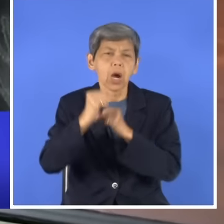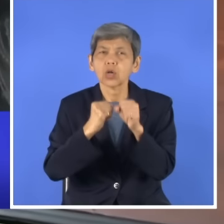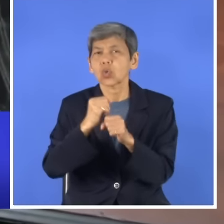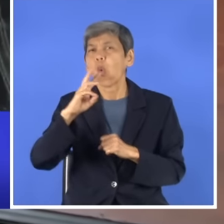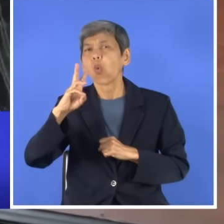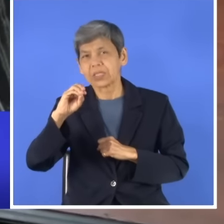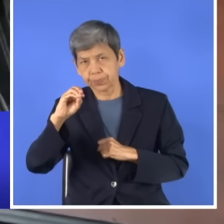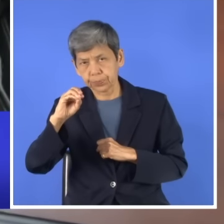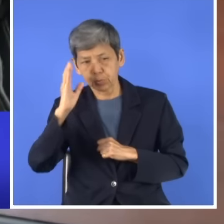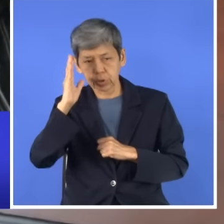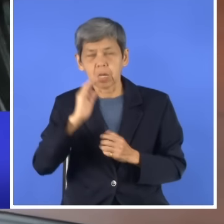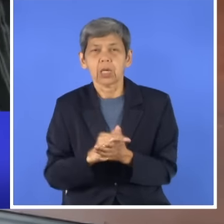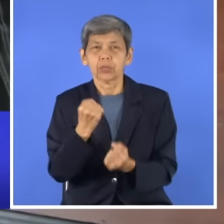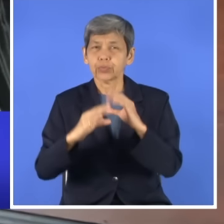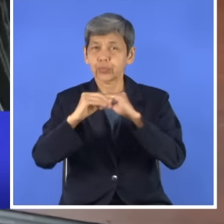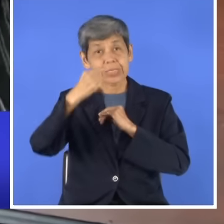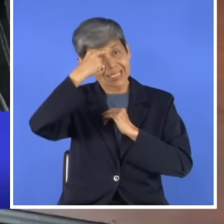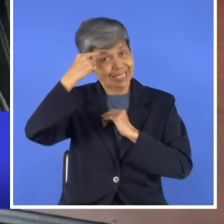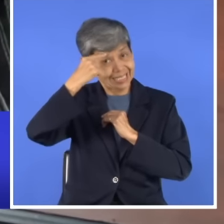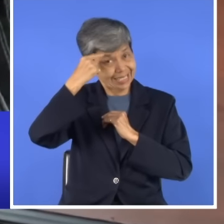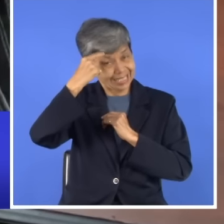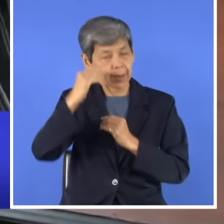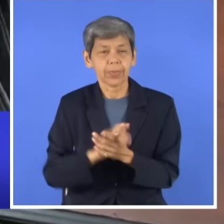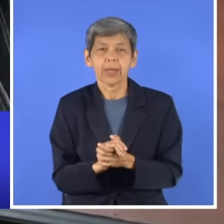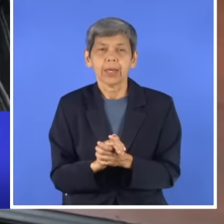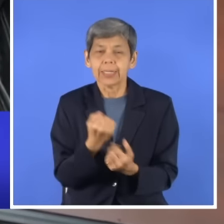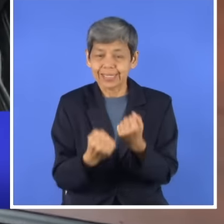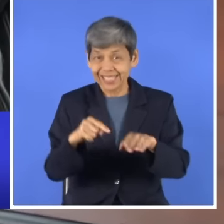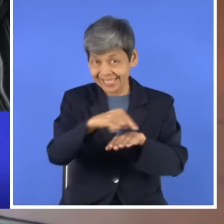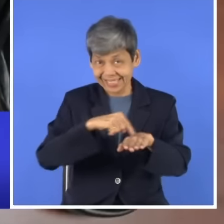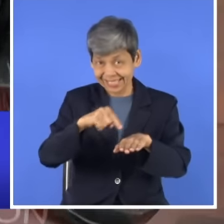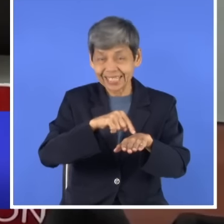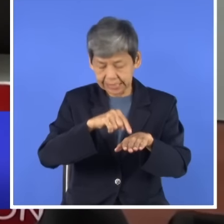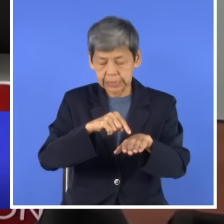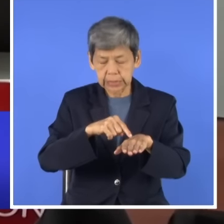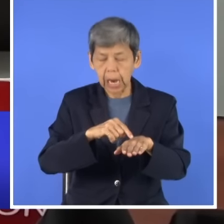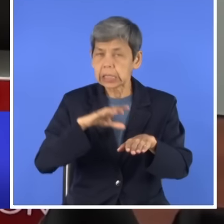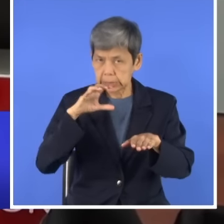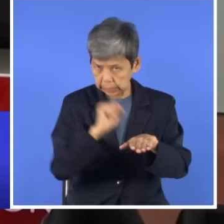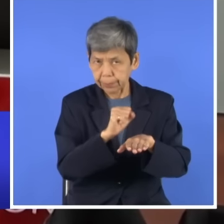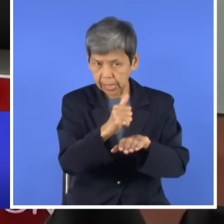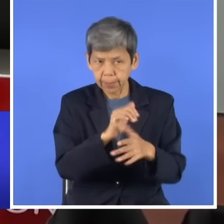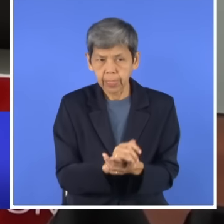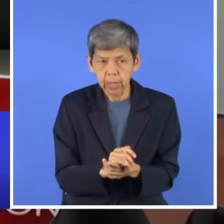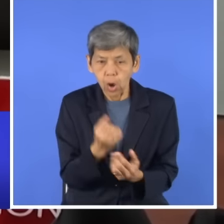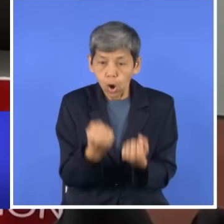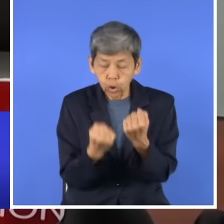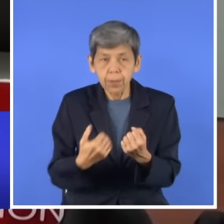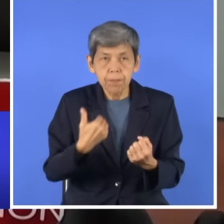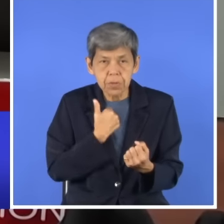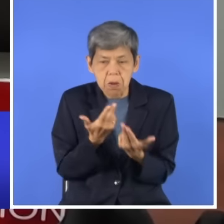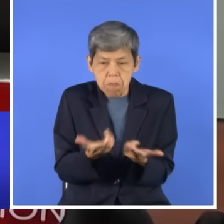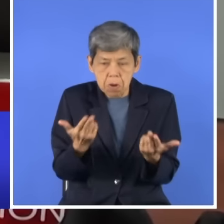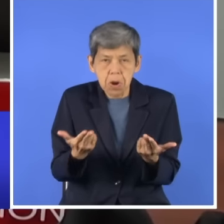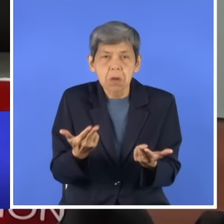ปีขับรถเก๋งสีดำพาหนะคันเดียวกับวันที่ก่อเหตุเลยค่ะค้นในรถเจออาวุธปื